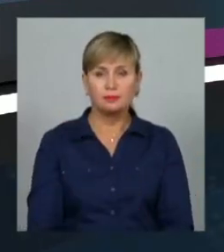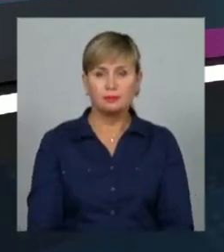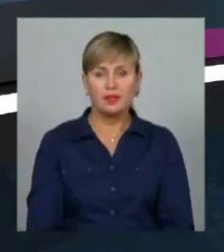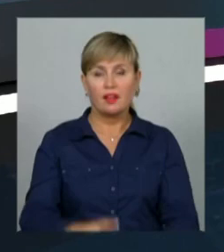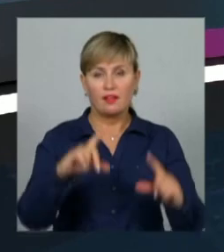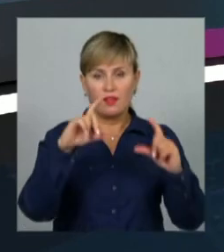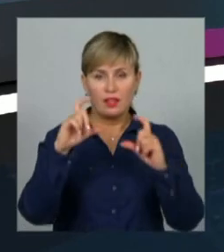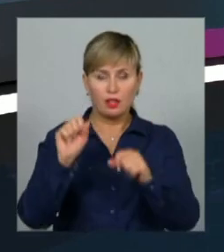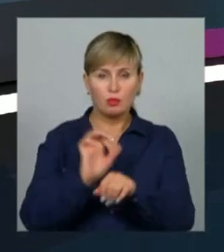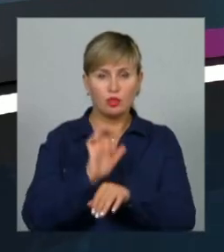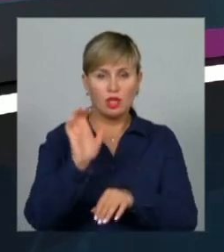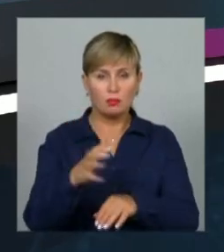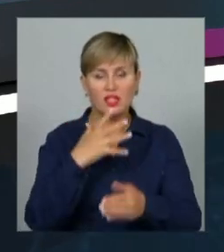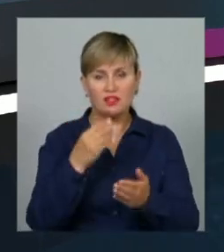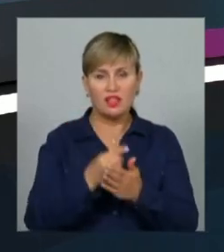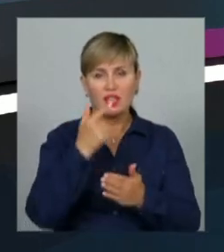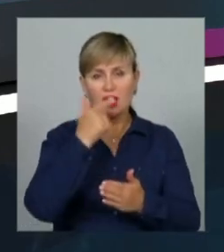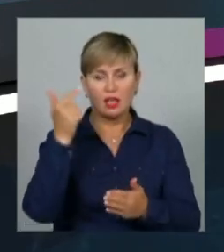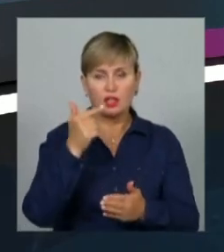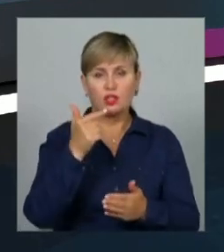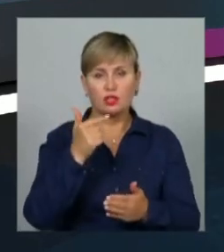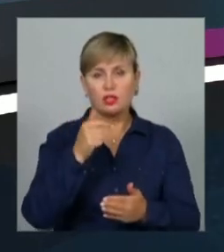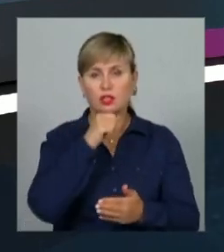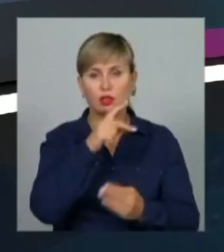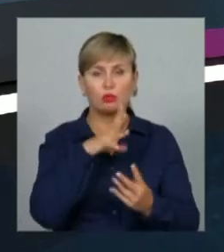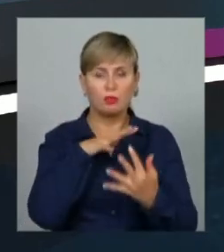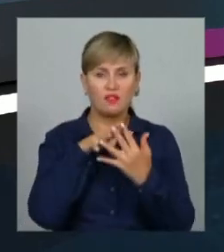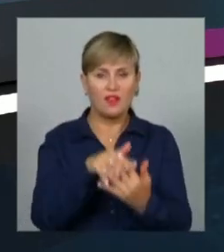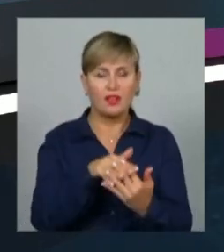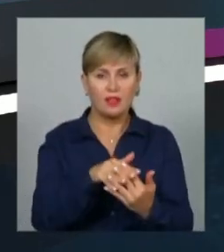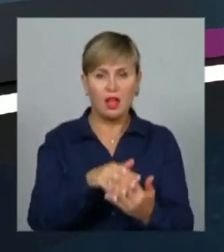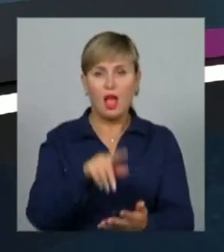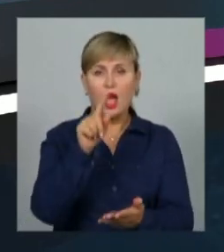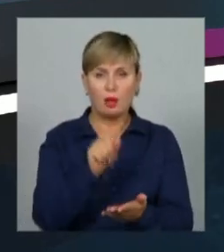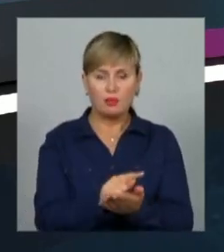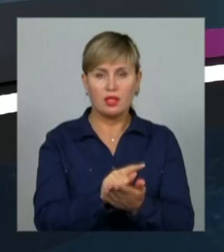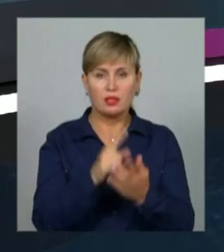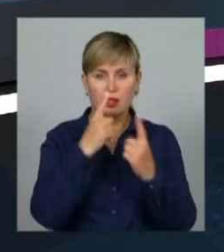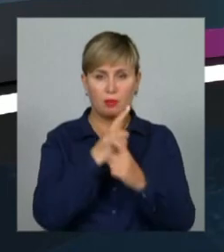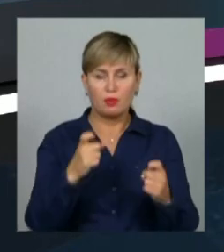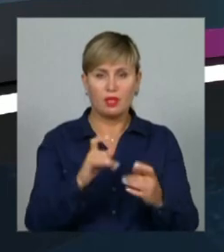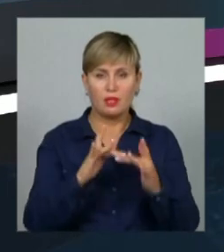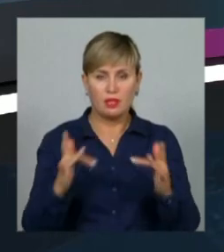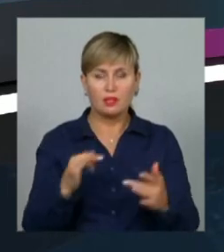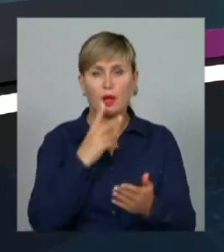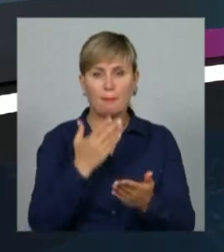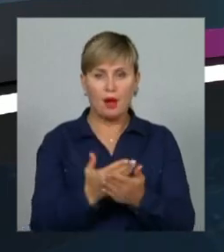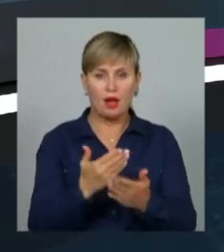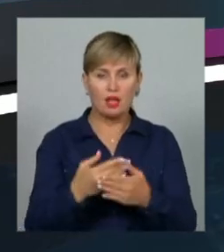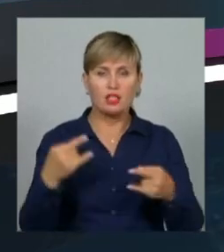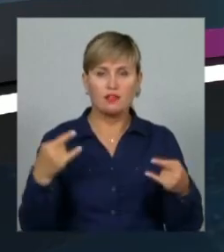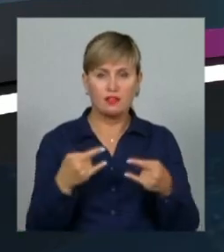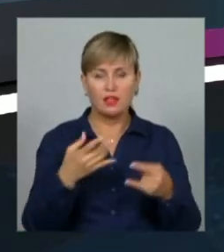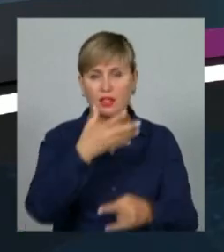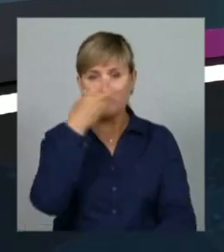8-747-324-7707 фотографии и портреты своих героических предков, воевавших на фронте. Мы обязательно опубликуем их у себя на сайте и покажем в эфире.